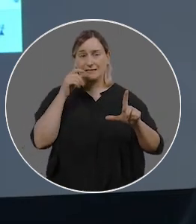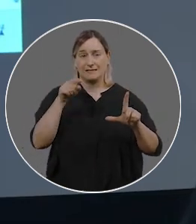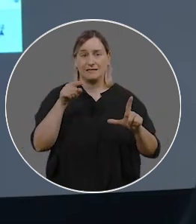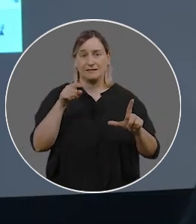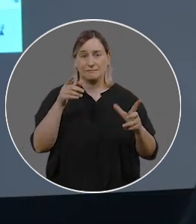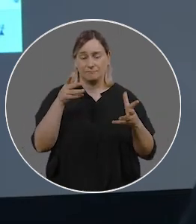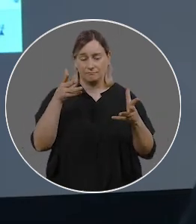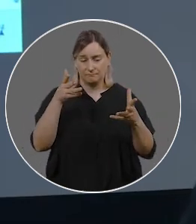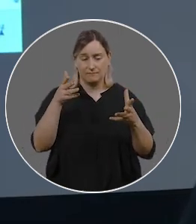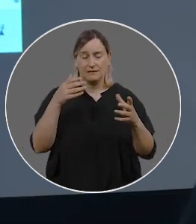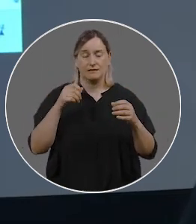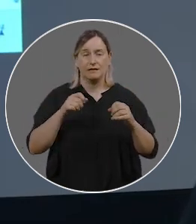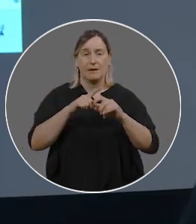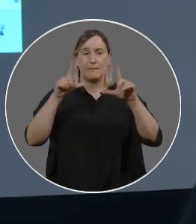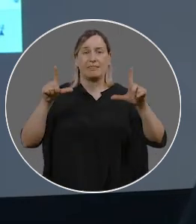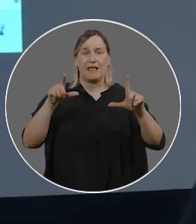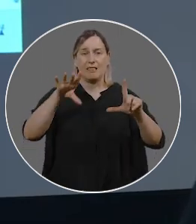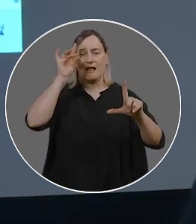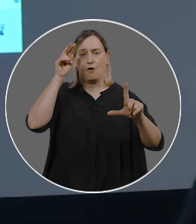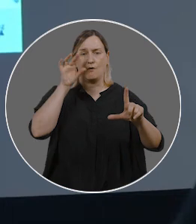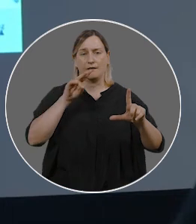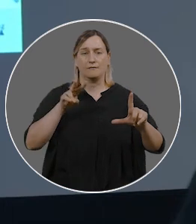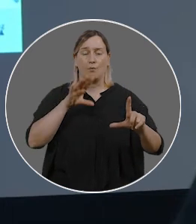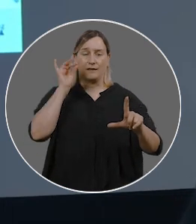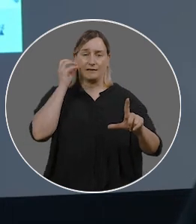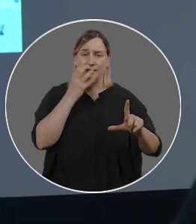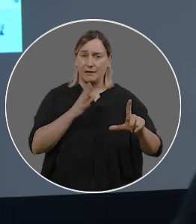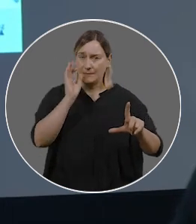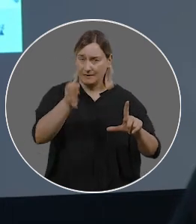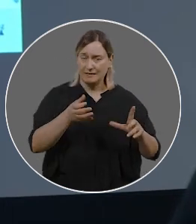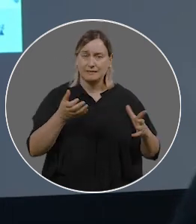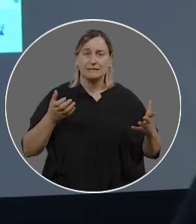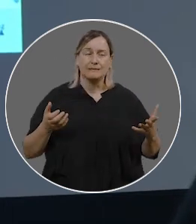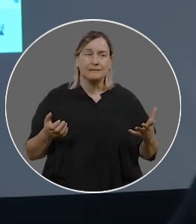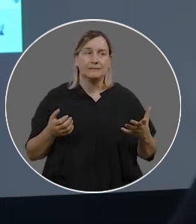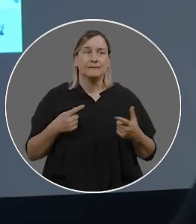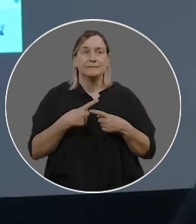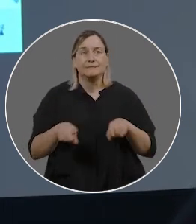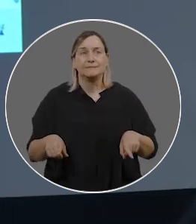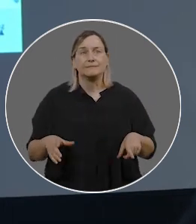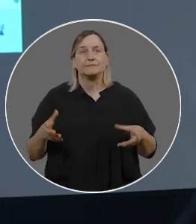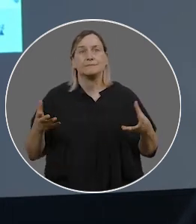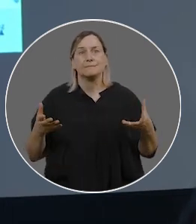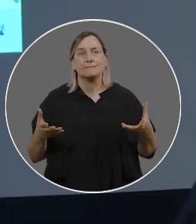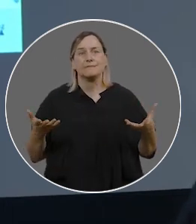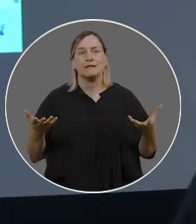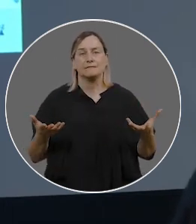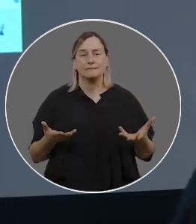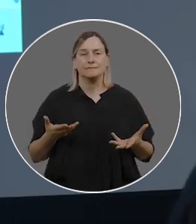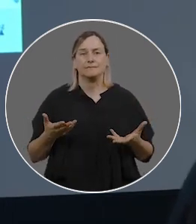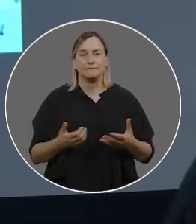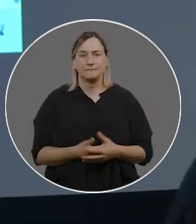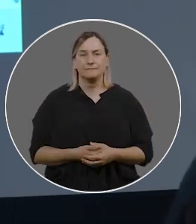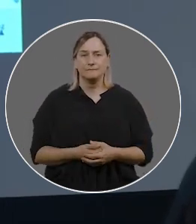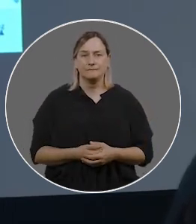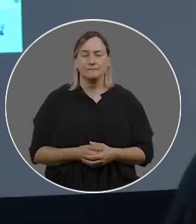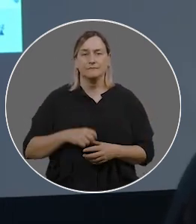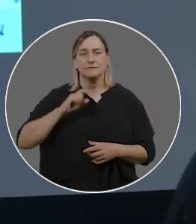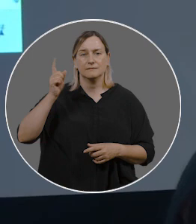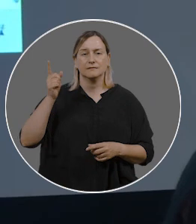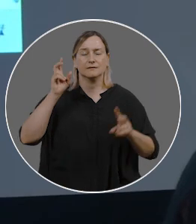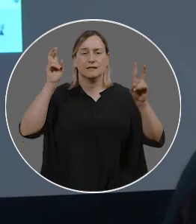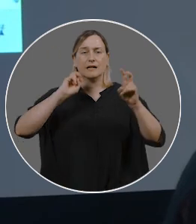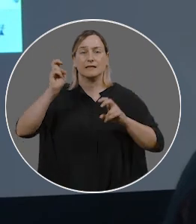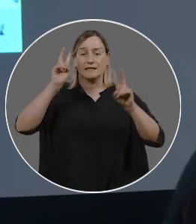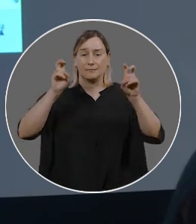el lector de pantalla ho detectarà bé. Una altra cosa és si... Sí, clar. En altres tipus de